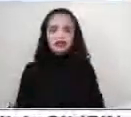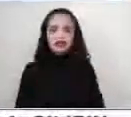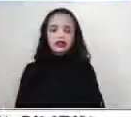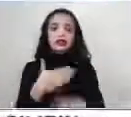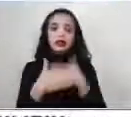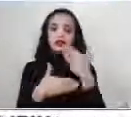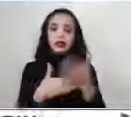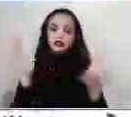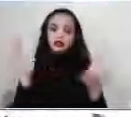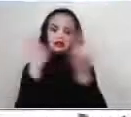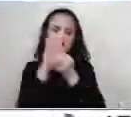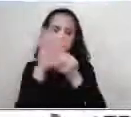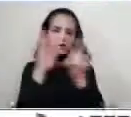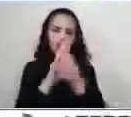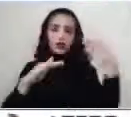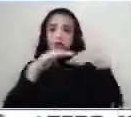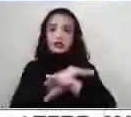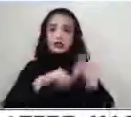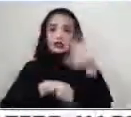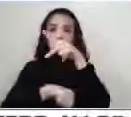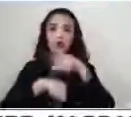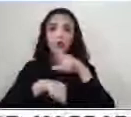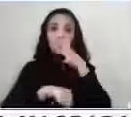nasa UK. Hindi pa yan